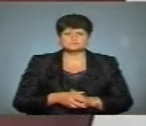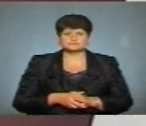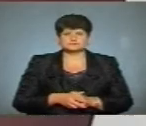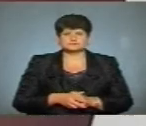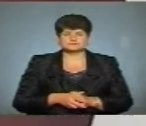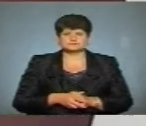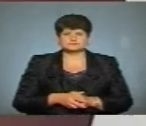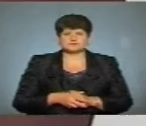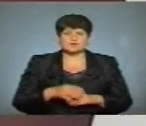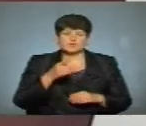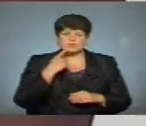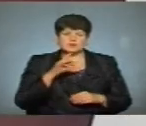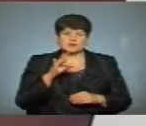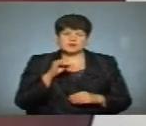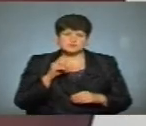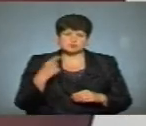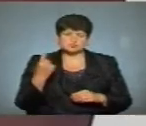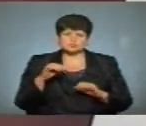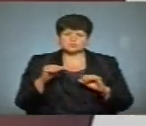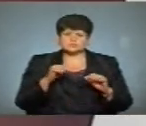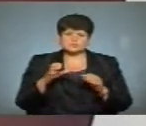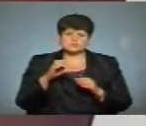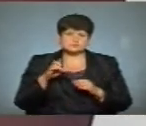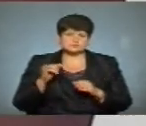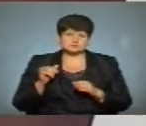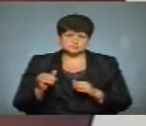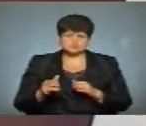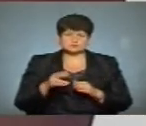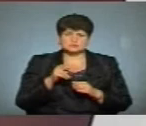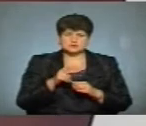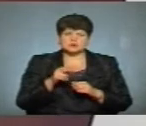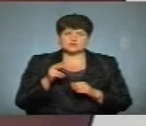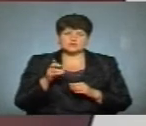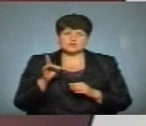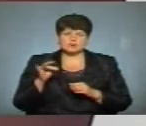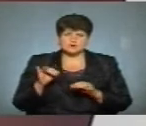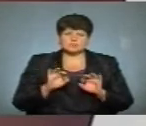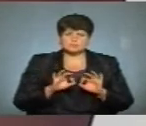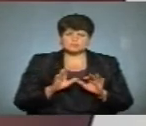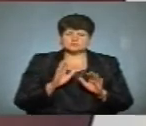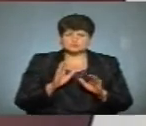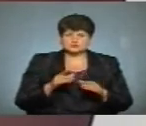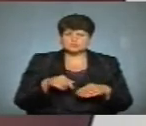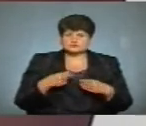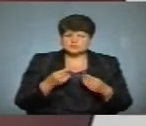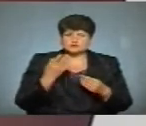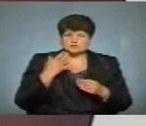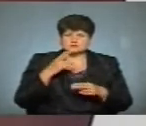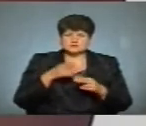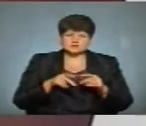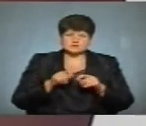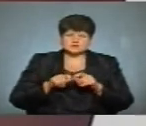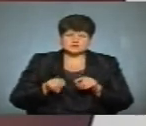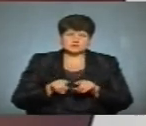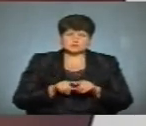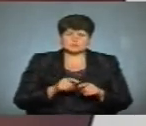Тернопільщина. За словами речника обласного управління Служби безпеки Петра Королюка, коментарі нададуть, коли завершиться слідство. Також ми